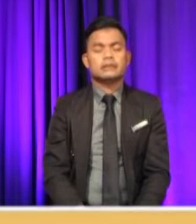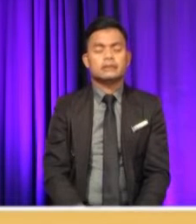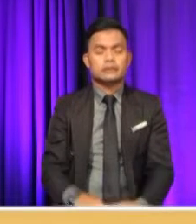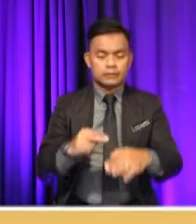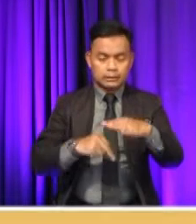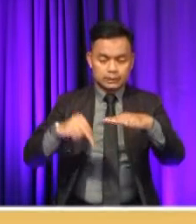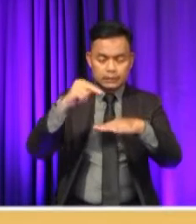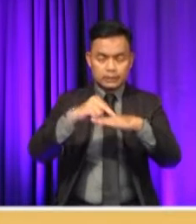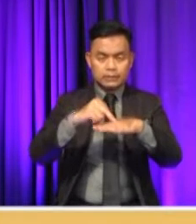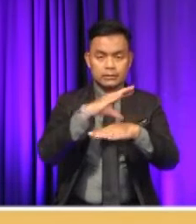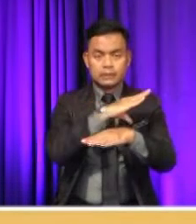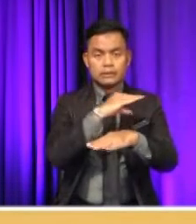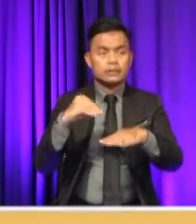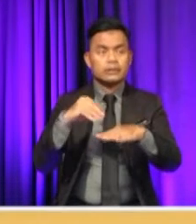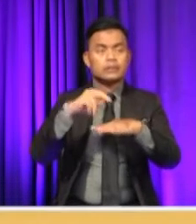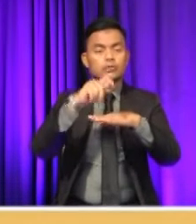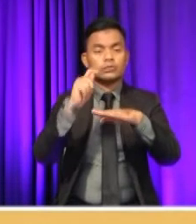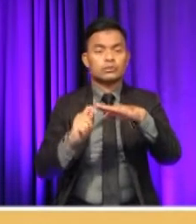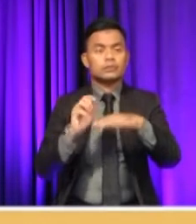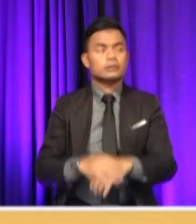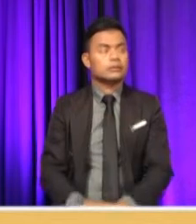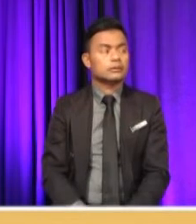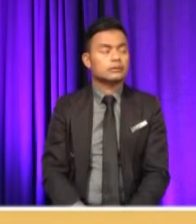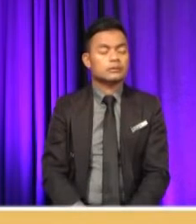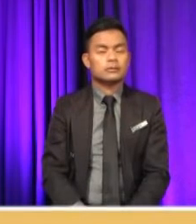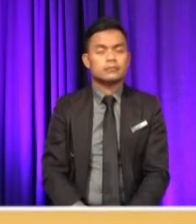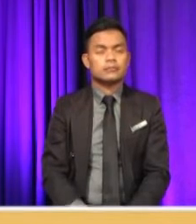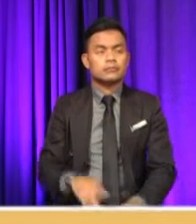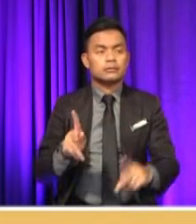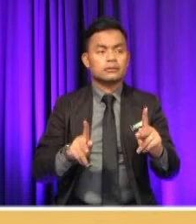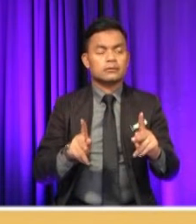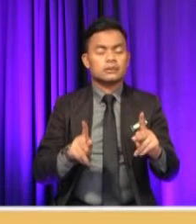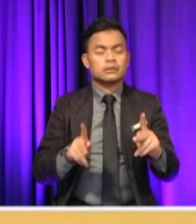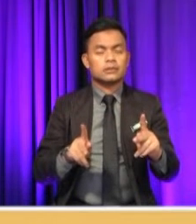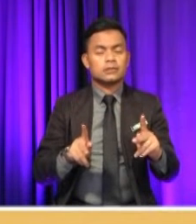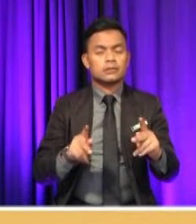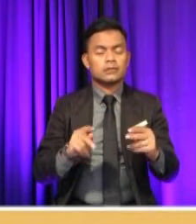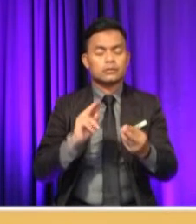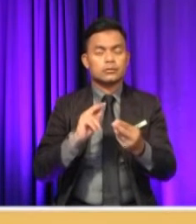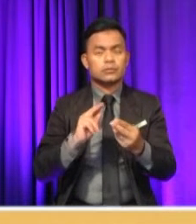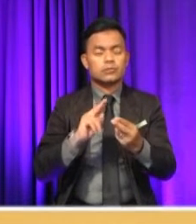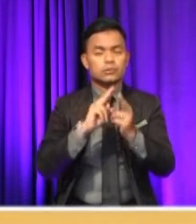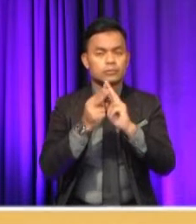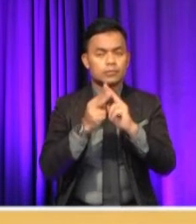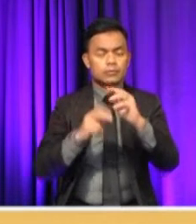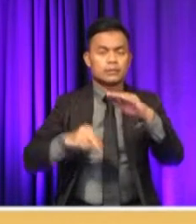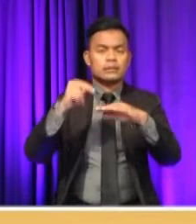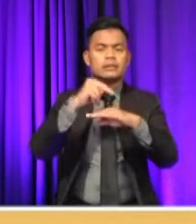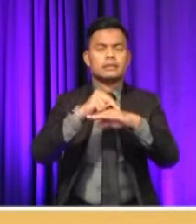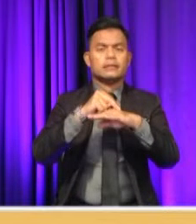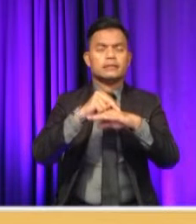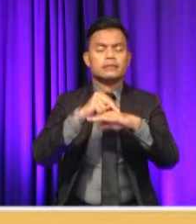lagi satu adalah pengubah injak turun. Okey. Kalau pengubah injak naik ni dia punya